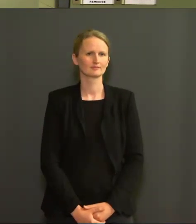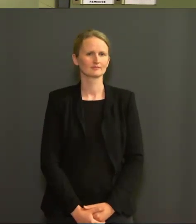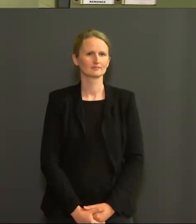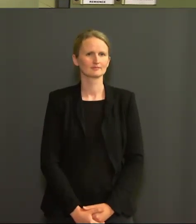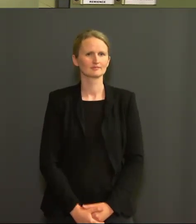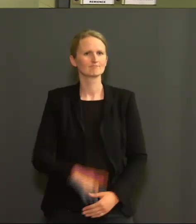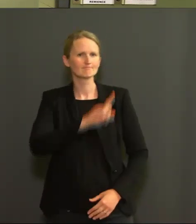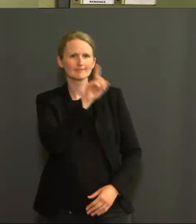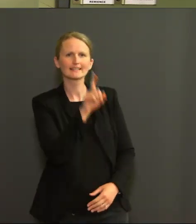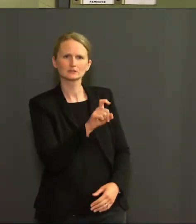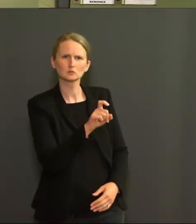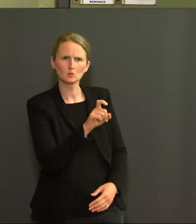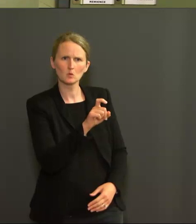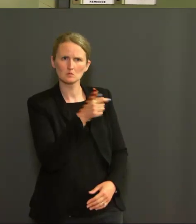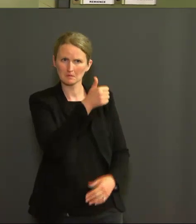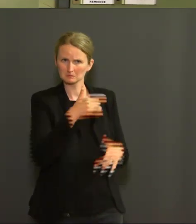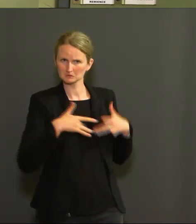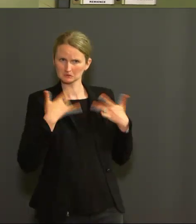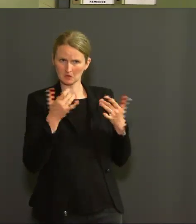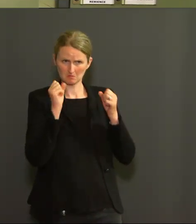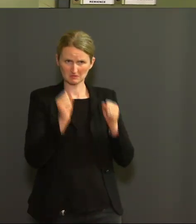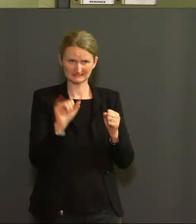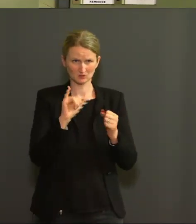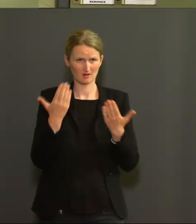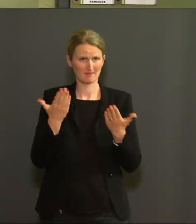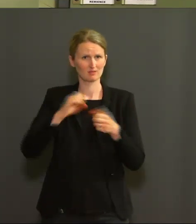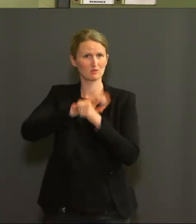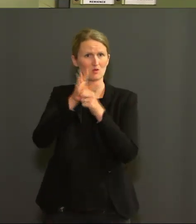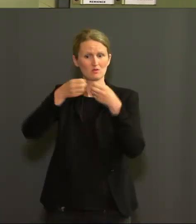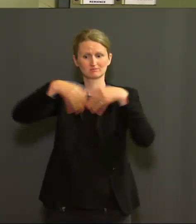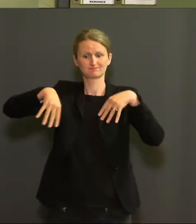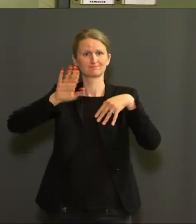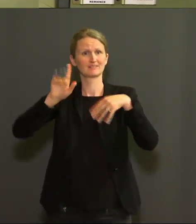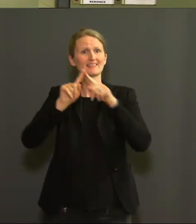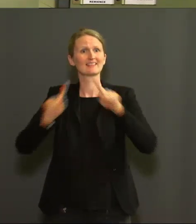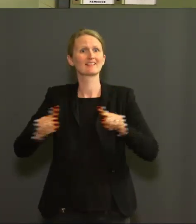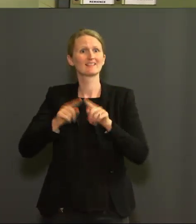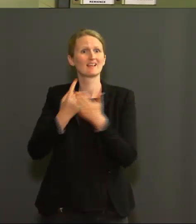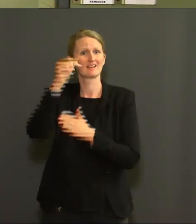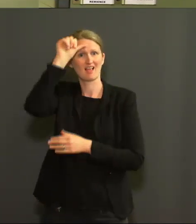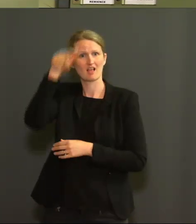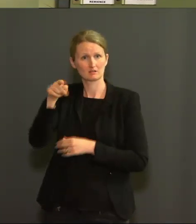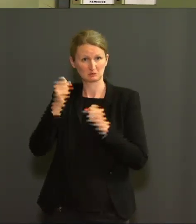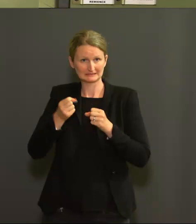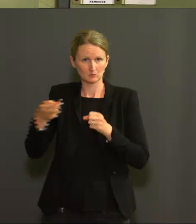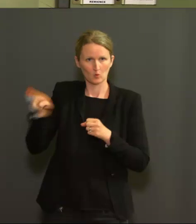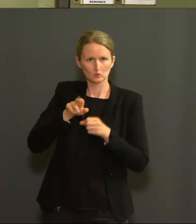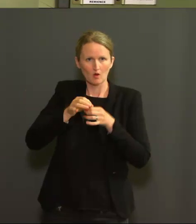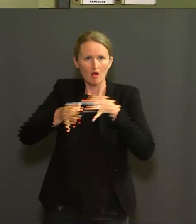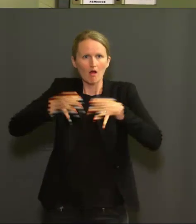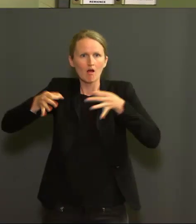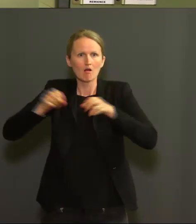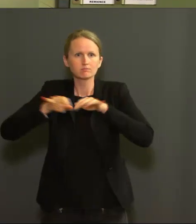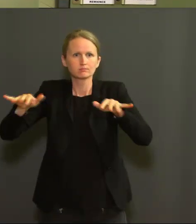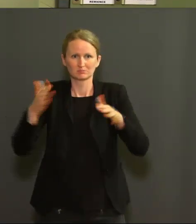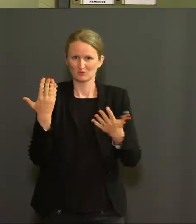Craignez-vous une recrudescence du variant Delta lors des fêtes autour de cet Euro de football, où les gestes barrières ont parfois du mal à être